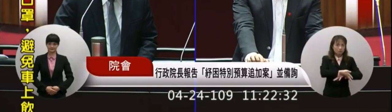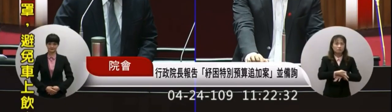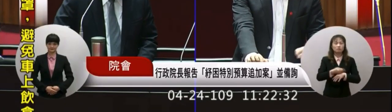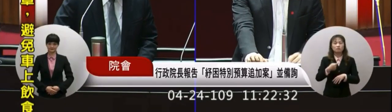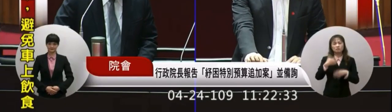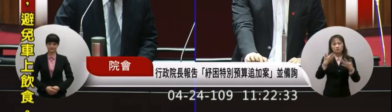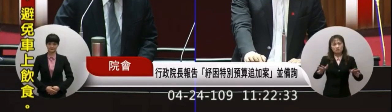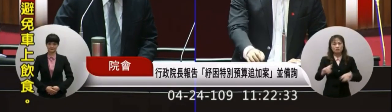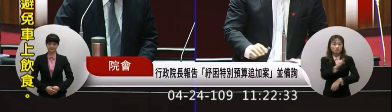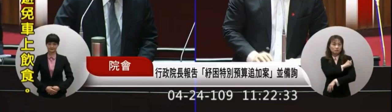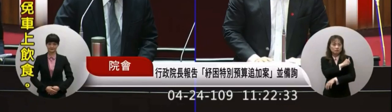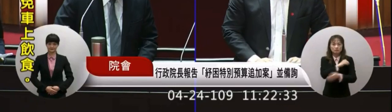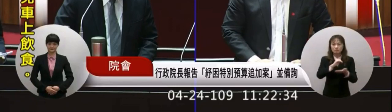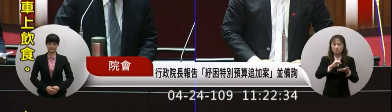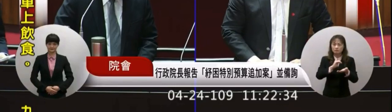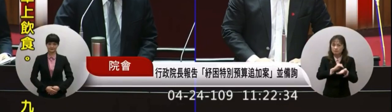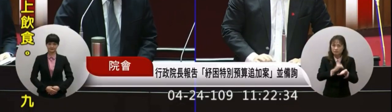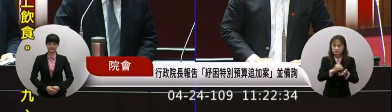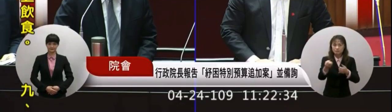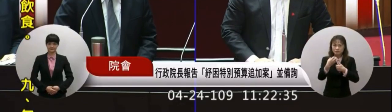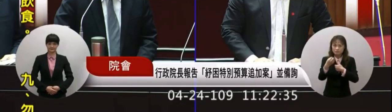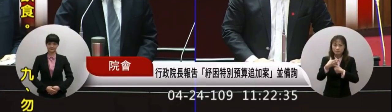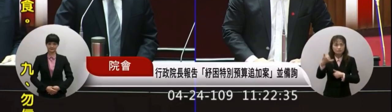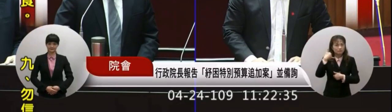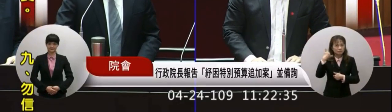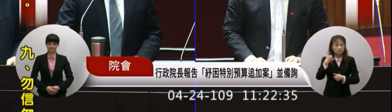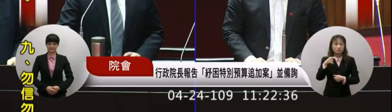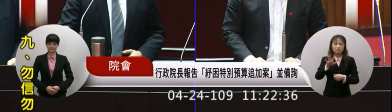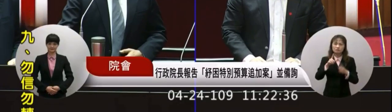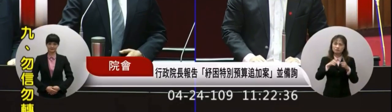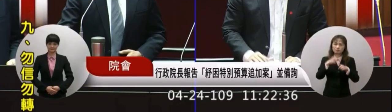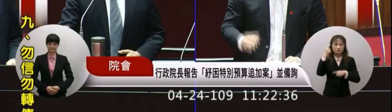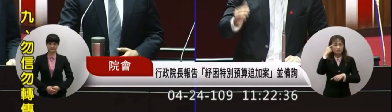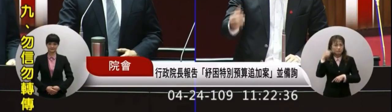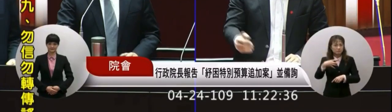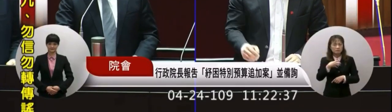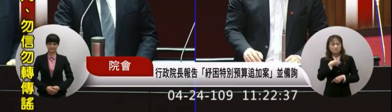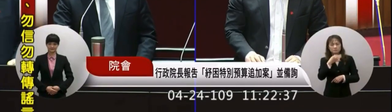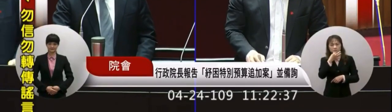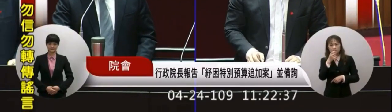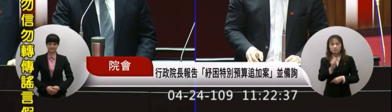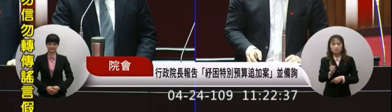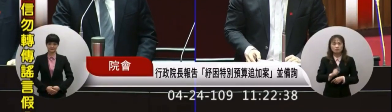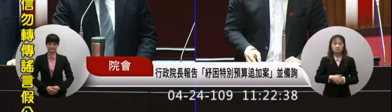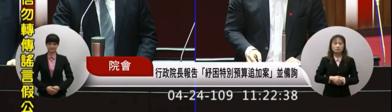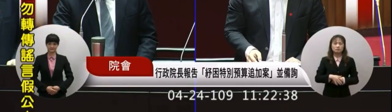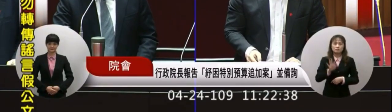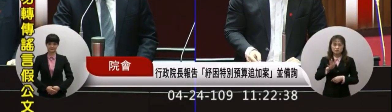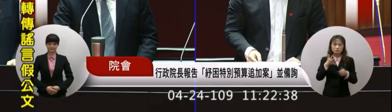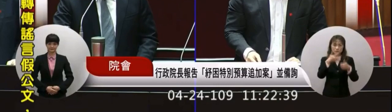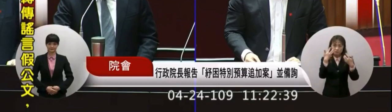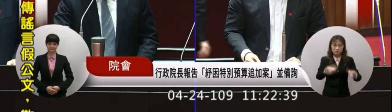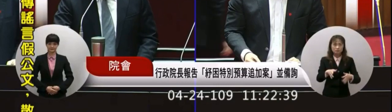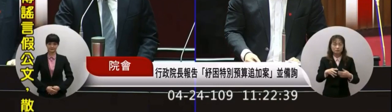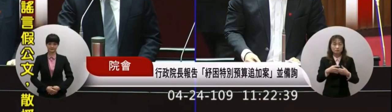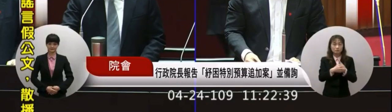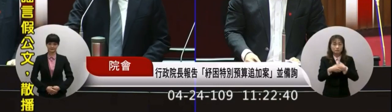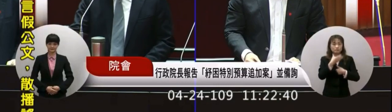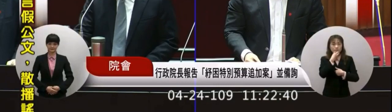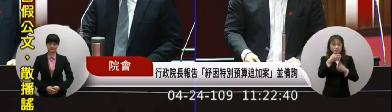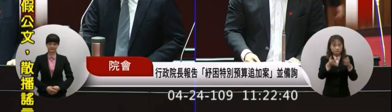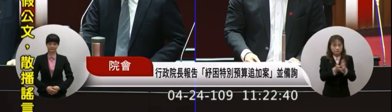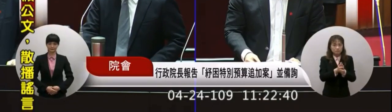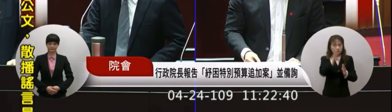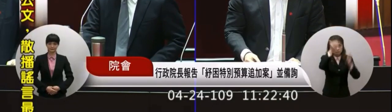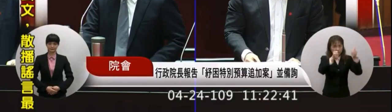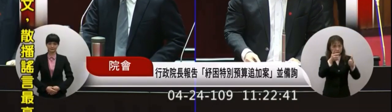来和我联络，其中有一件代志吼，大家共同吼感觉较惊吓的部分，嘛已经请教过这个卫福部相关的这个